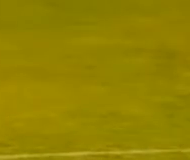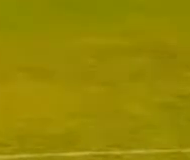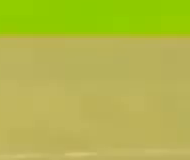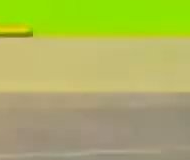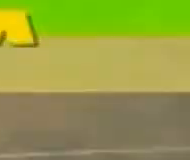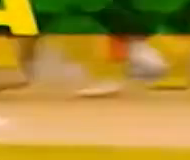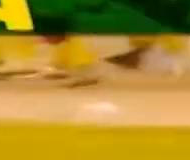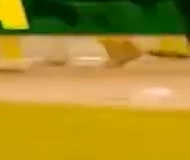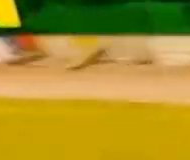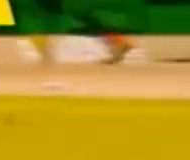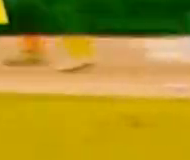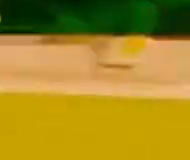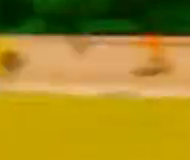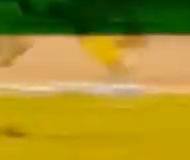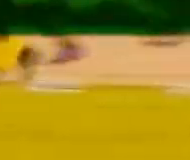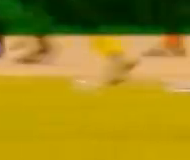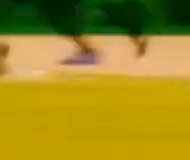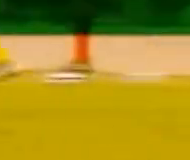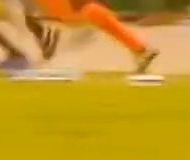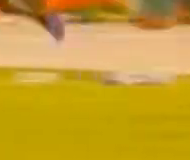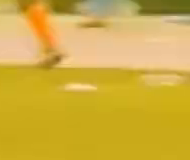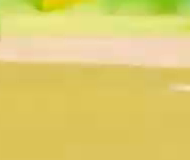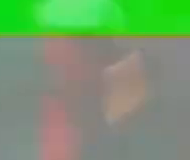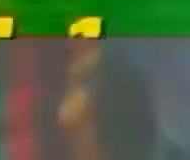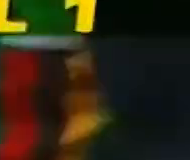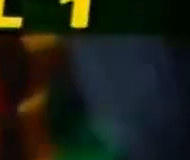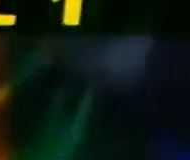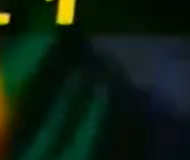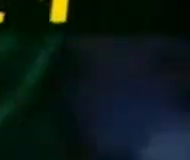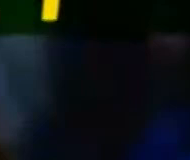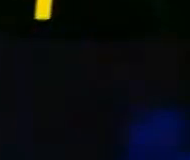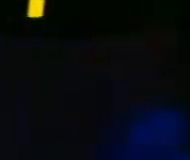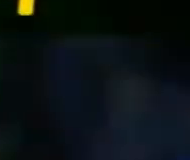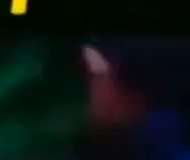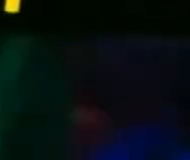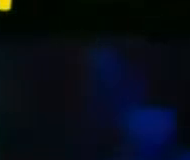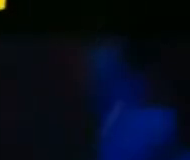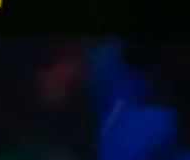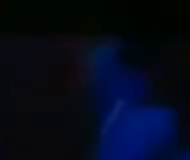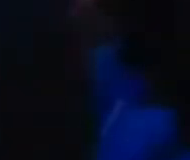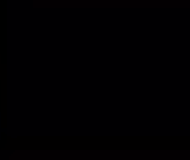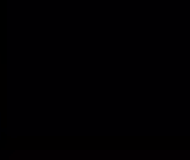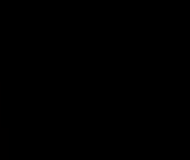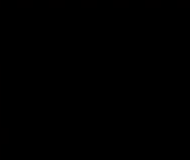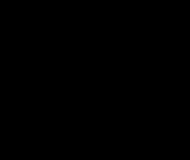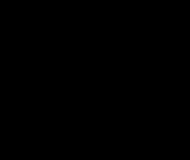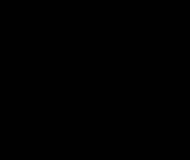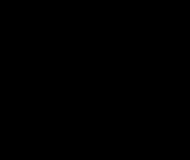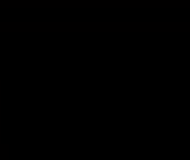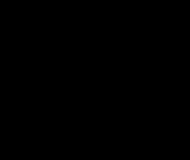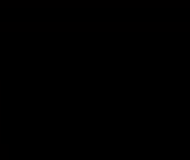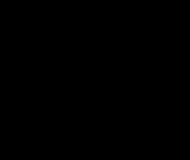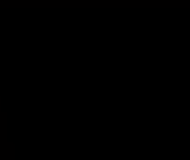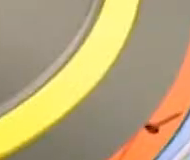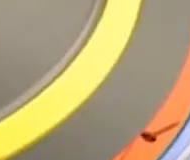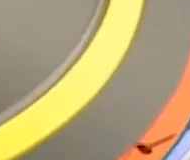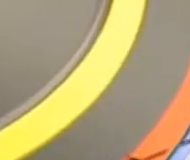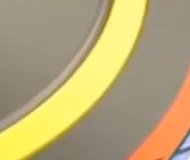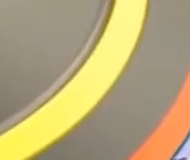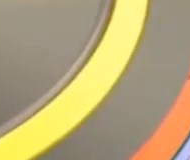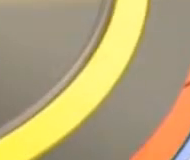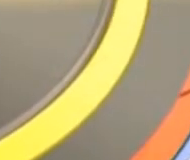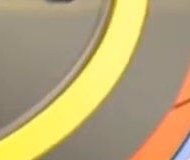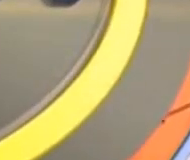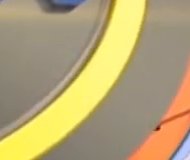2021. Live from Mauritania and exclusively on KBC Channel 1, your true sports partner.